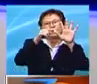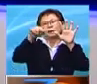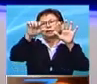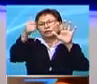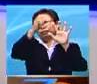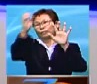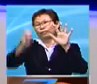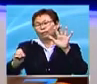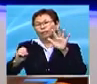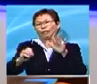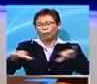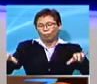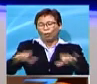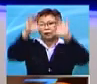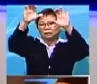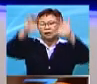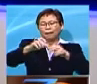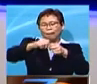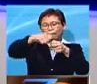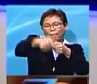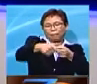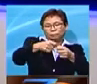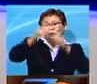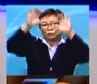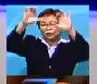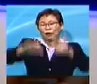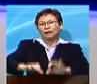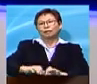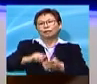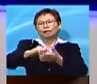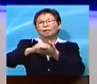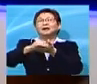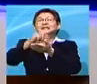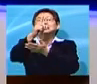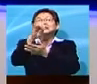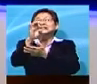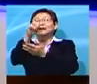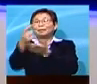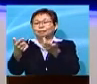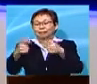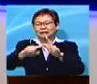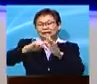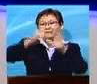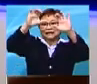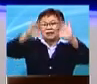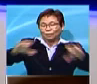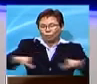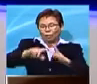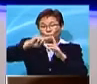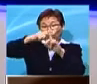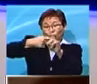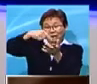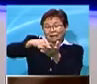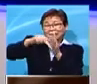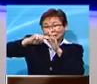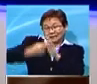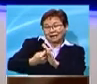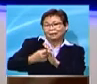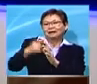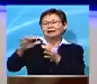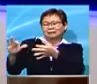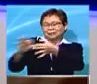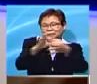10% melalui pelaksanaan kaedah bayaran secara debit langsung. Kaedah ini yang mula dilaksanakan bulan ini merupakan